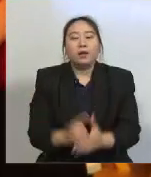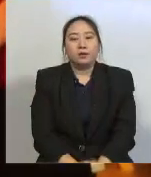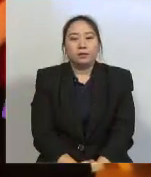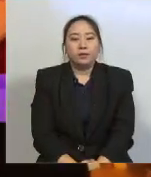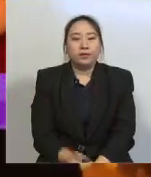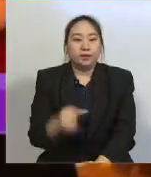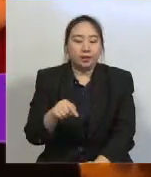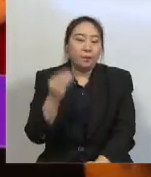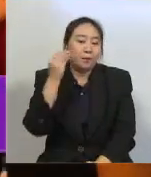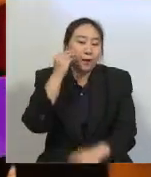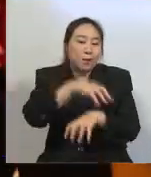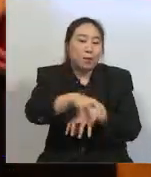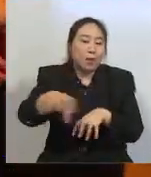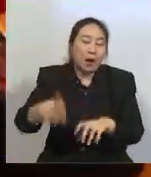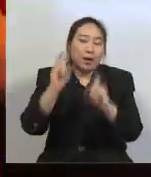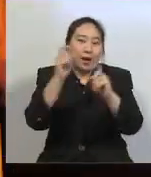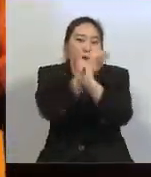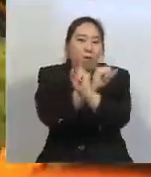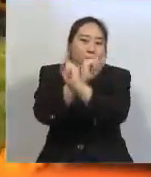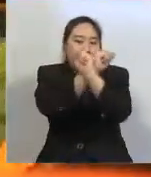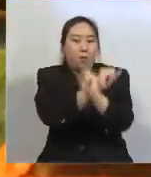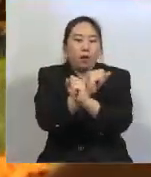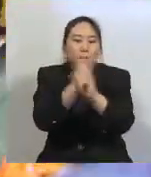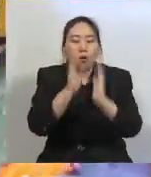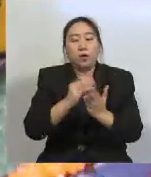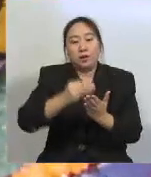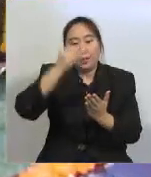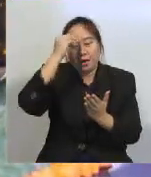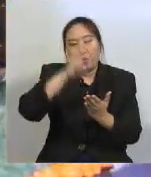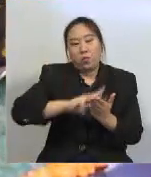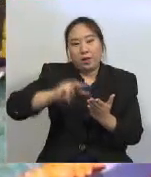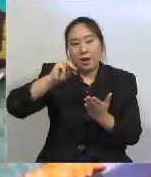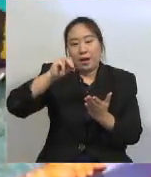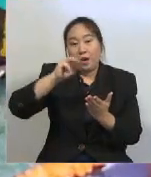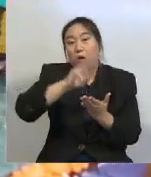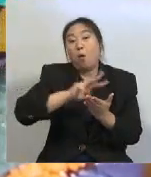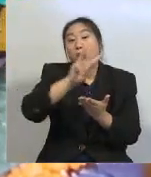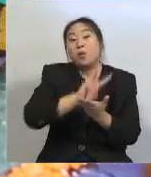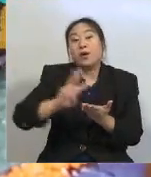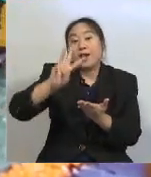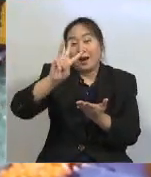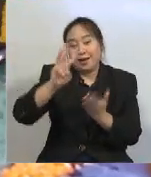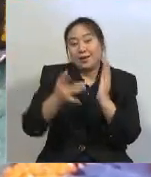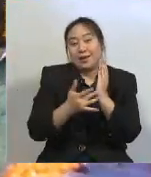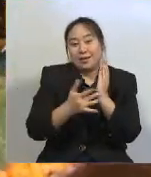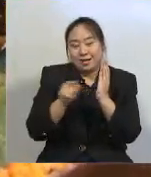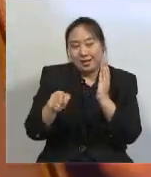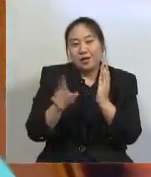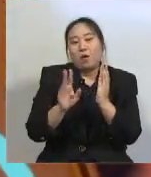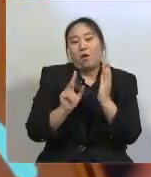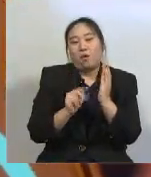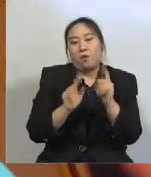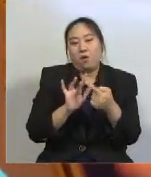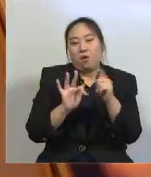นี่คือแบบจำลองหมู่บ้านปลอดภัยที่นักศึกษาวิทยาลัยเทคนิคทุ่งสงประดิษฐ์ขึ้นมาแล้วก็นำมาประกวดในงานประกว